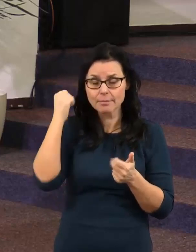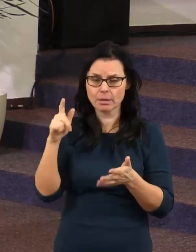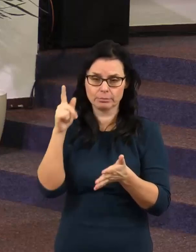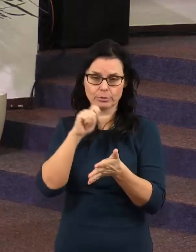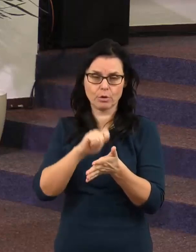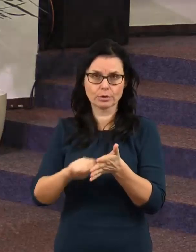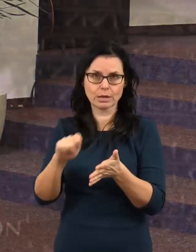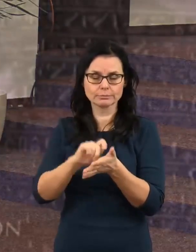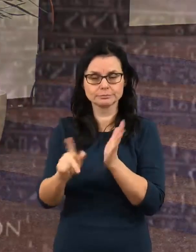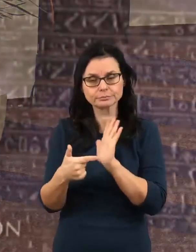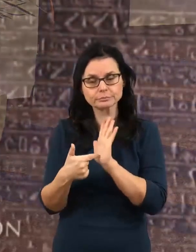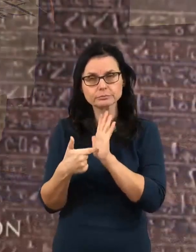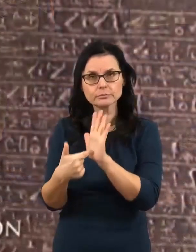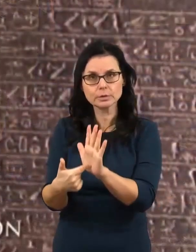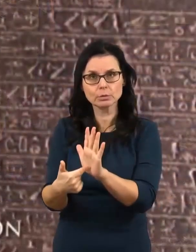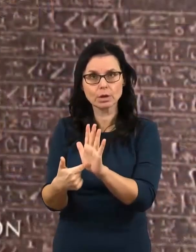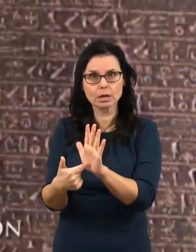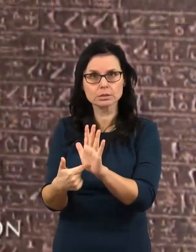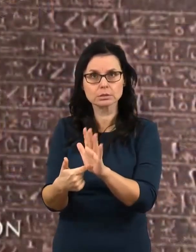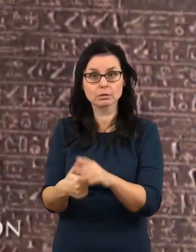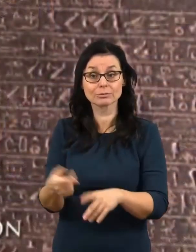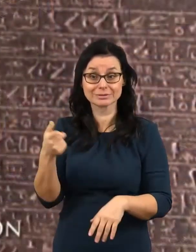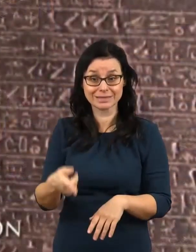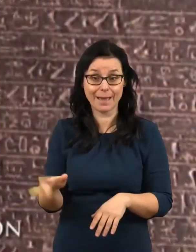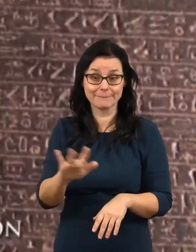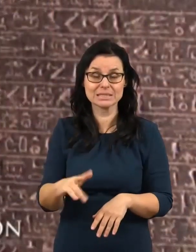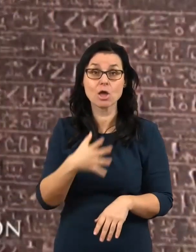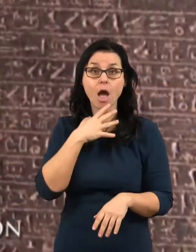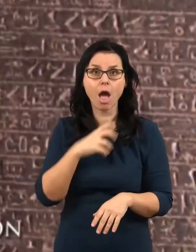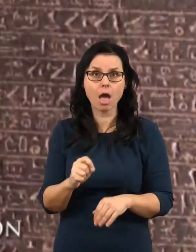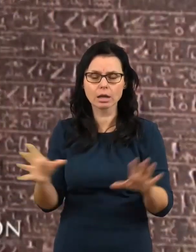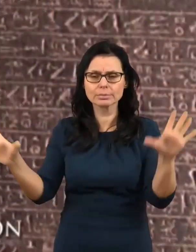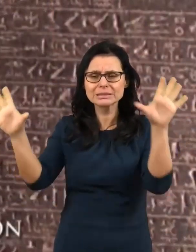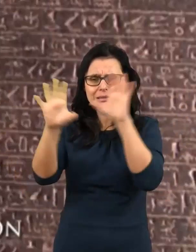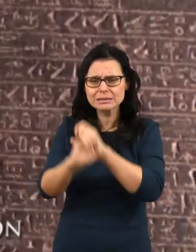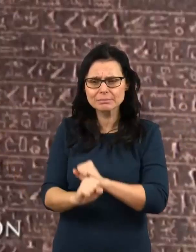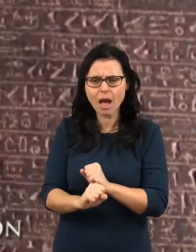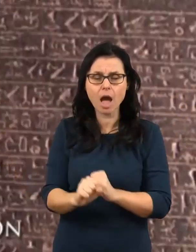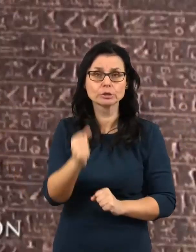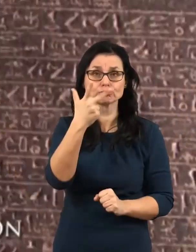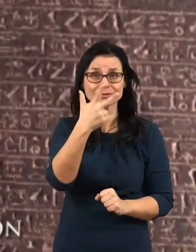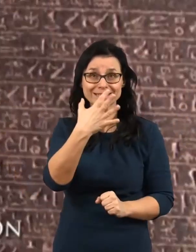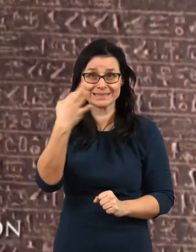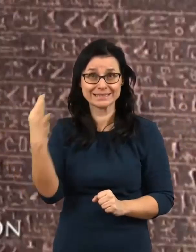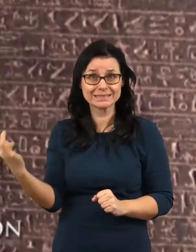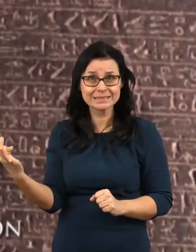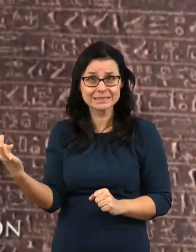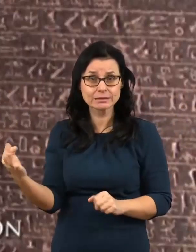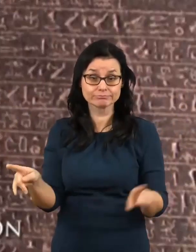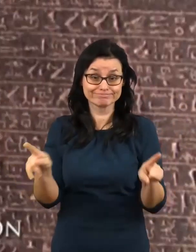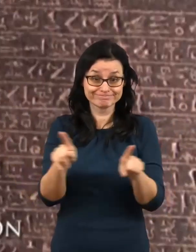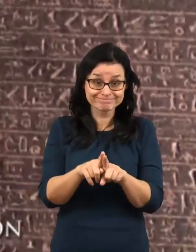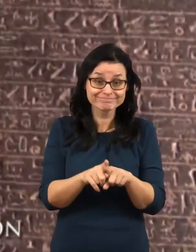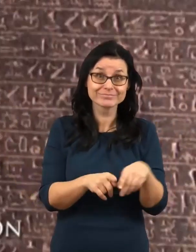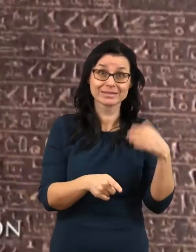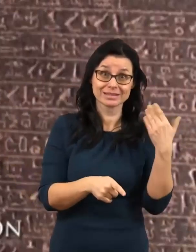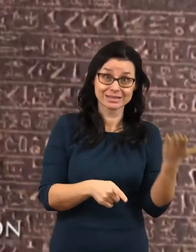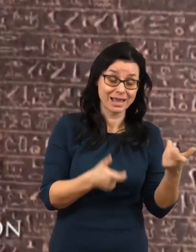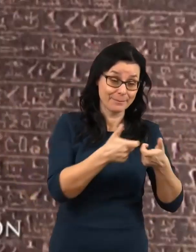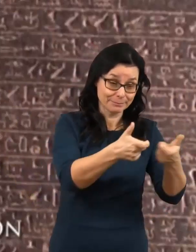bylo ukázáno, že v Egyptě byla tma po tři dny. Stejně tak, jak je to napsáno v druhém Mojžíšově.